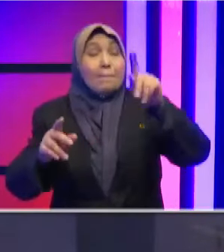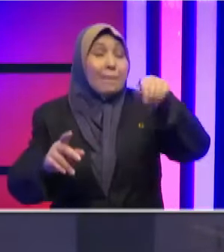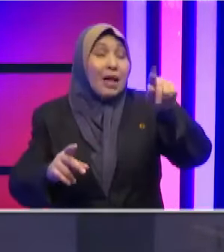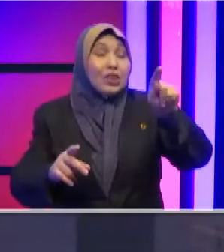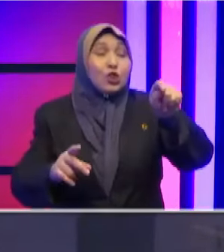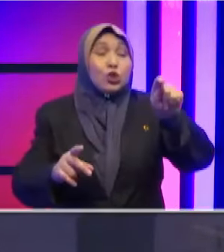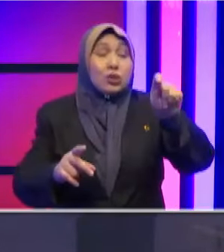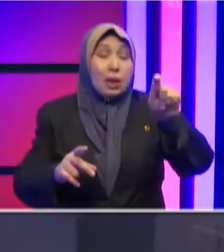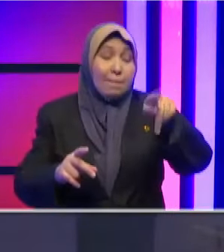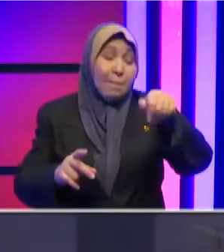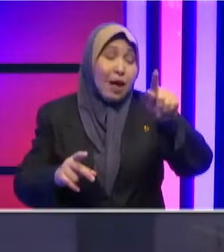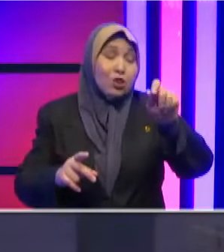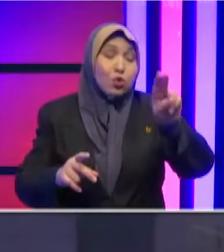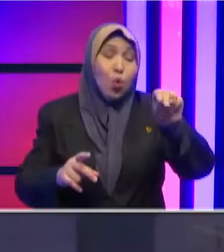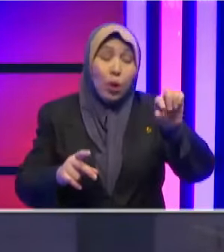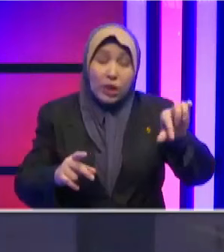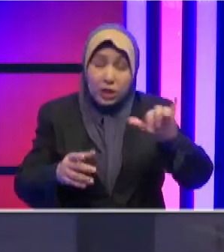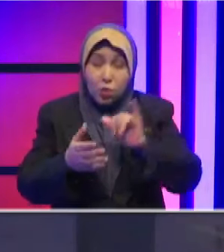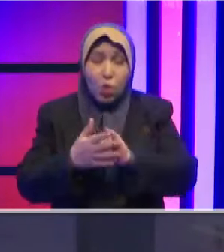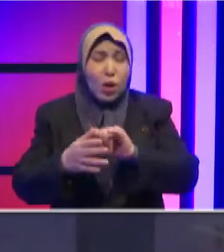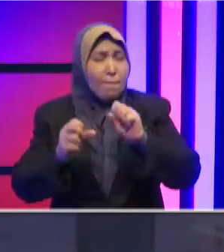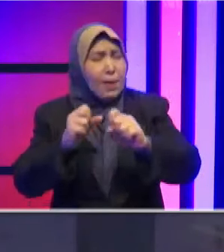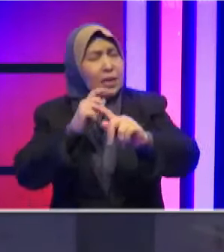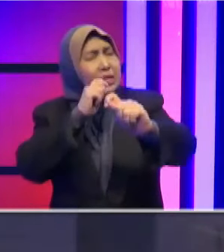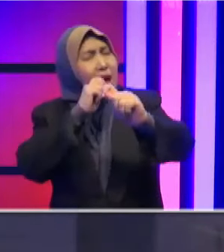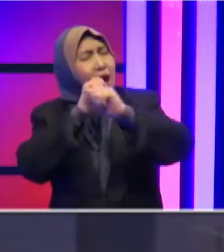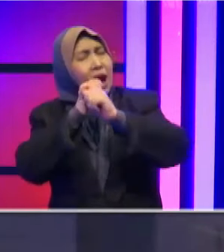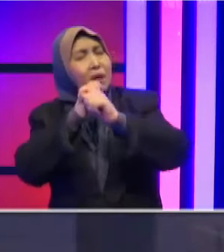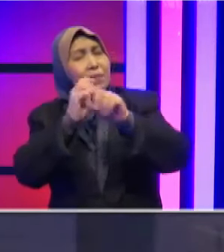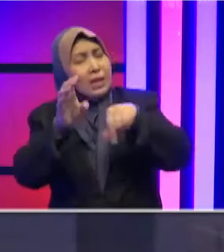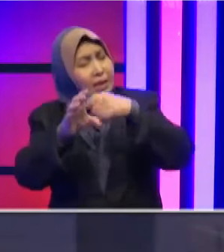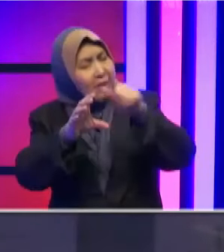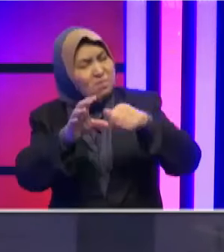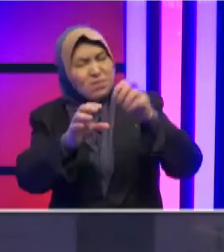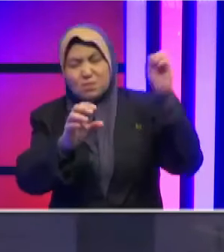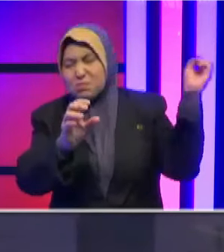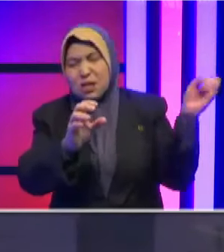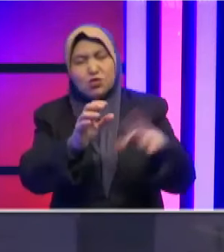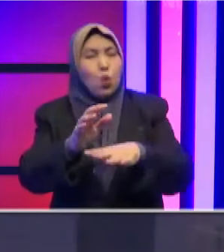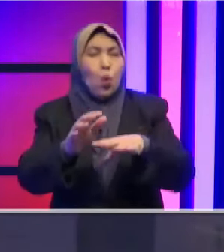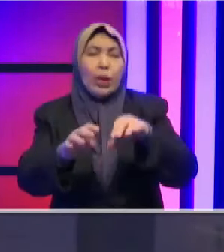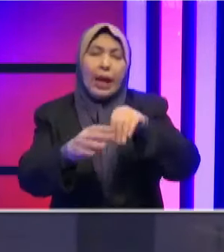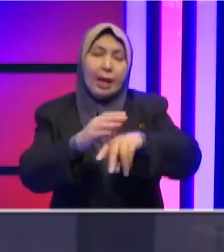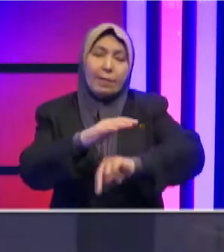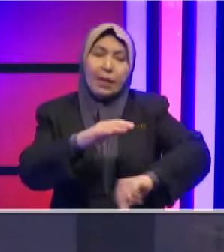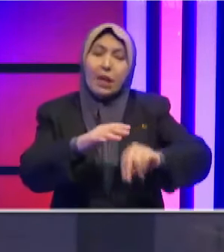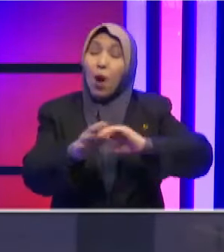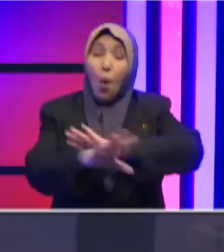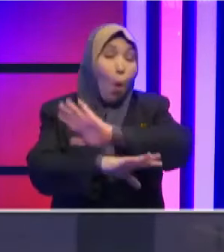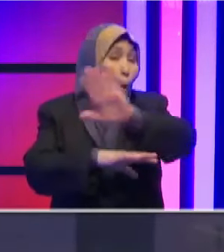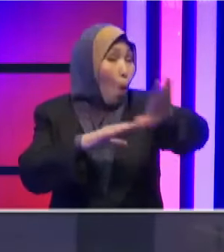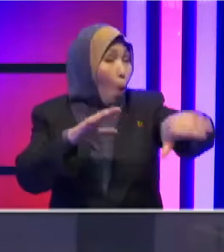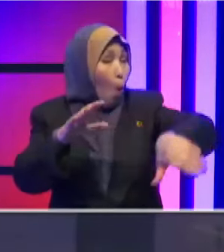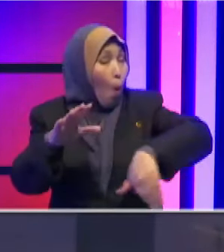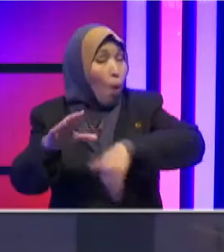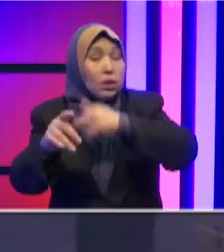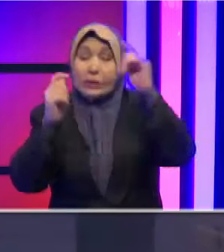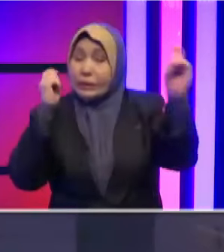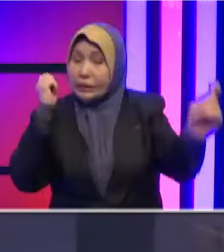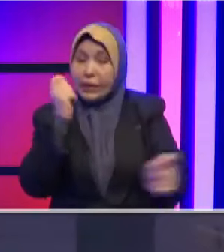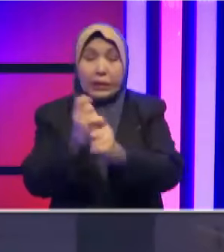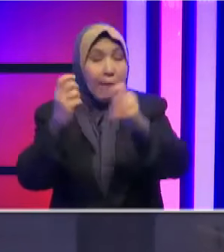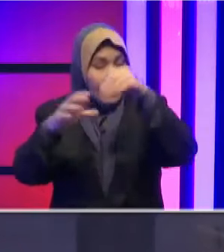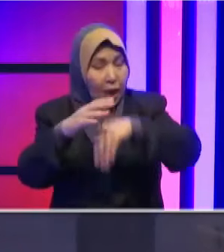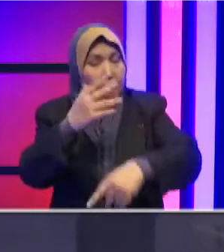tersebut tidak dapat menahan mereka untuk masuk kedalam api neraka Tetapi semua mereka kekal di